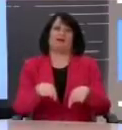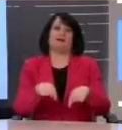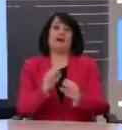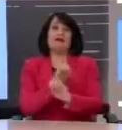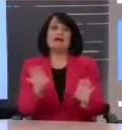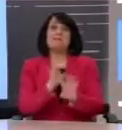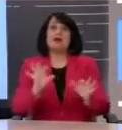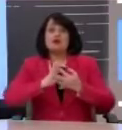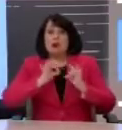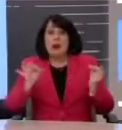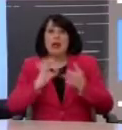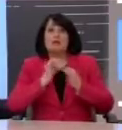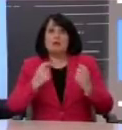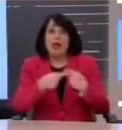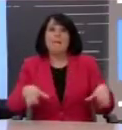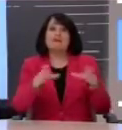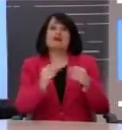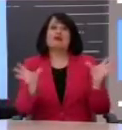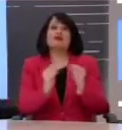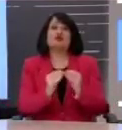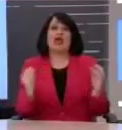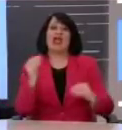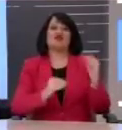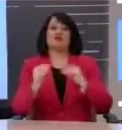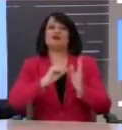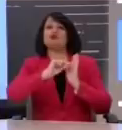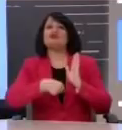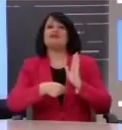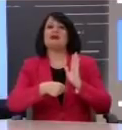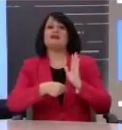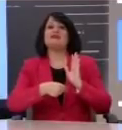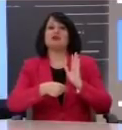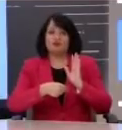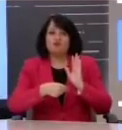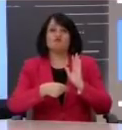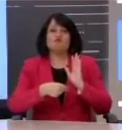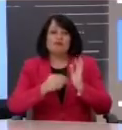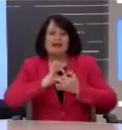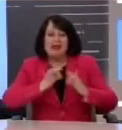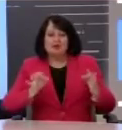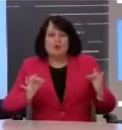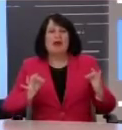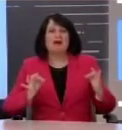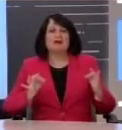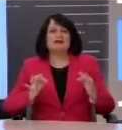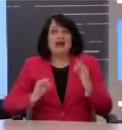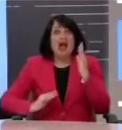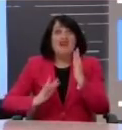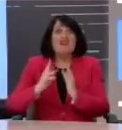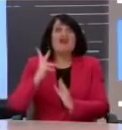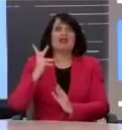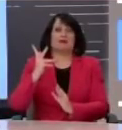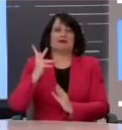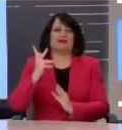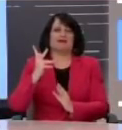ενημέρωσαν αναλυτικά την Επιτροπή Εξοπλιστικών Προγραμμάτων και Συμβάσεων για το ζήτημα της αναβάθμισης